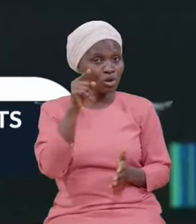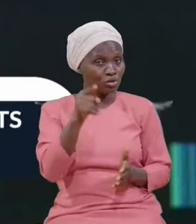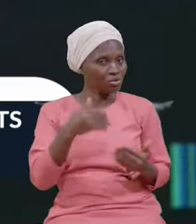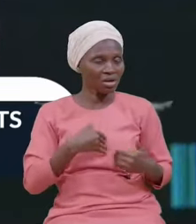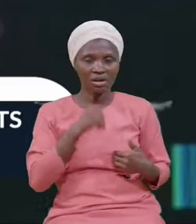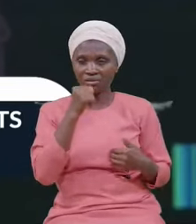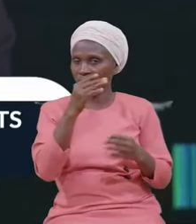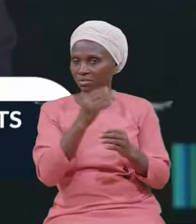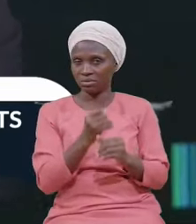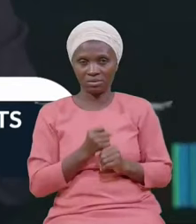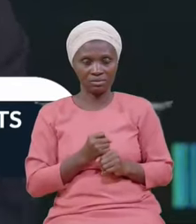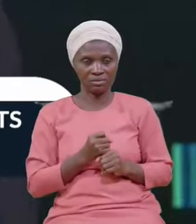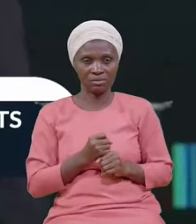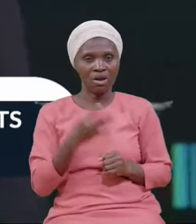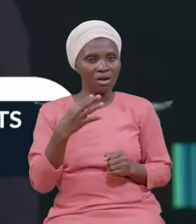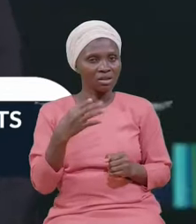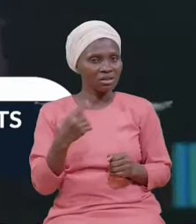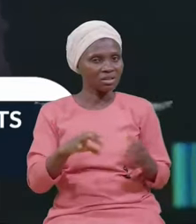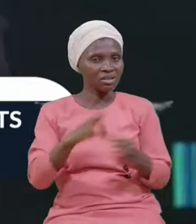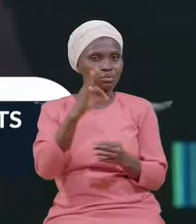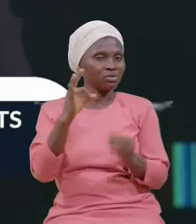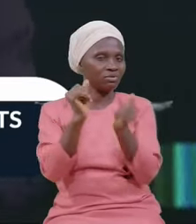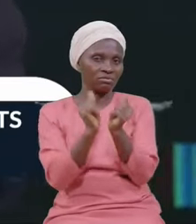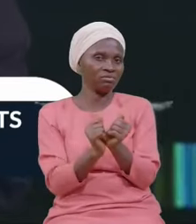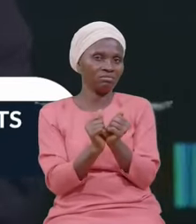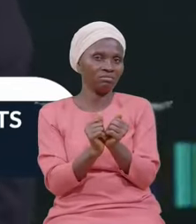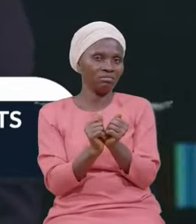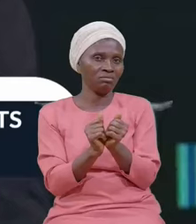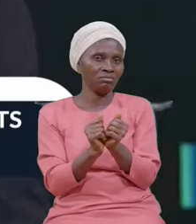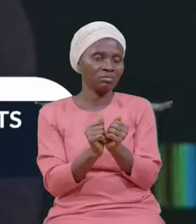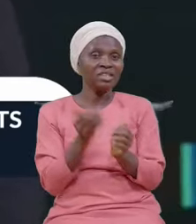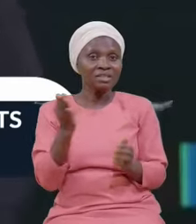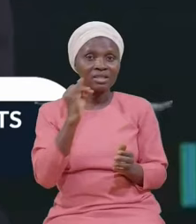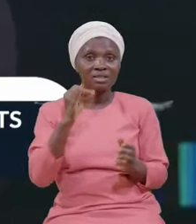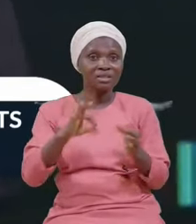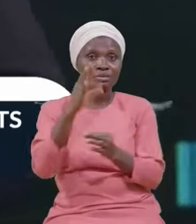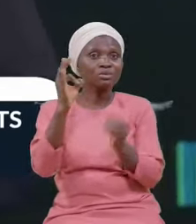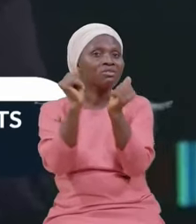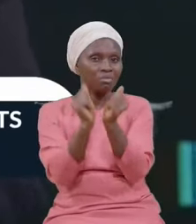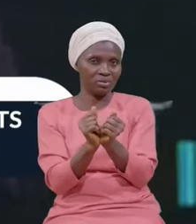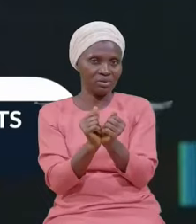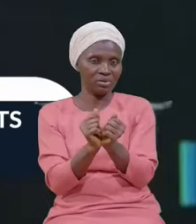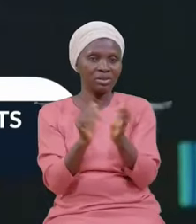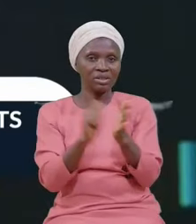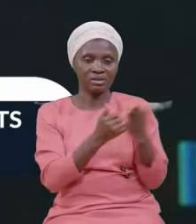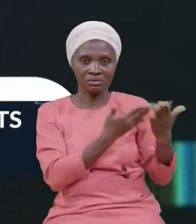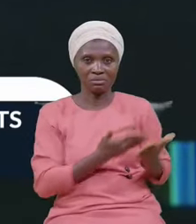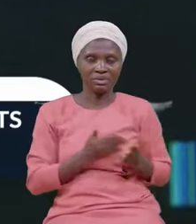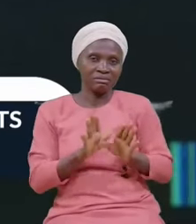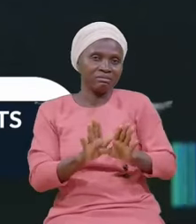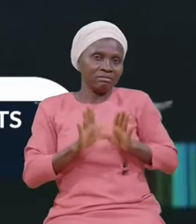un esprit de servitude. » Il y a l'esprit de servitude pour être encore dans la crainte. Il y a des